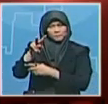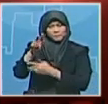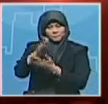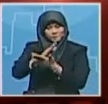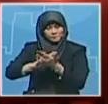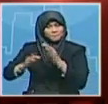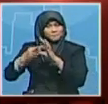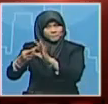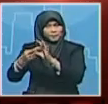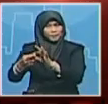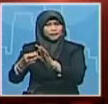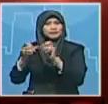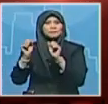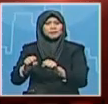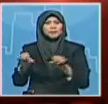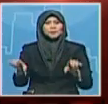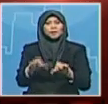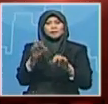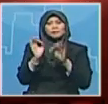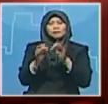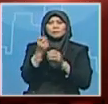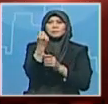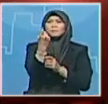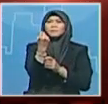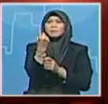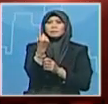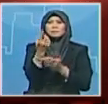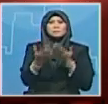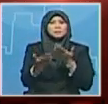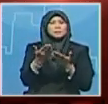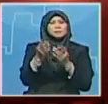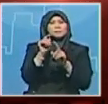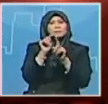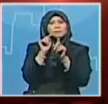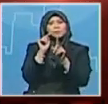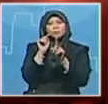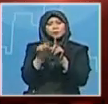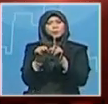laksanakan. Kalau 11 projek itu lebih kurang